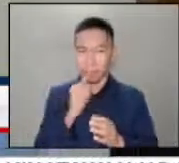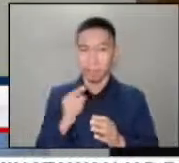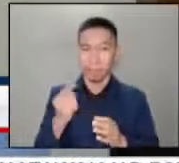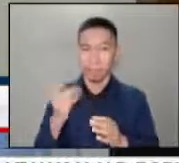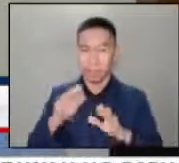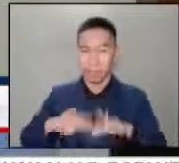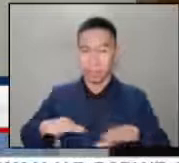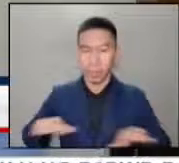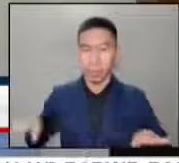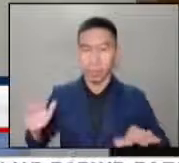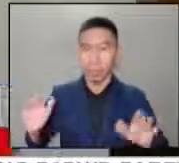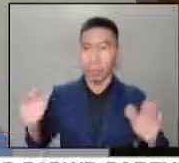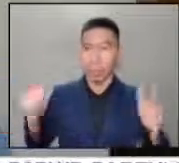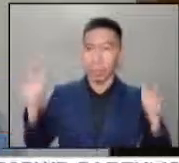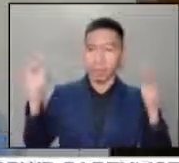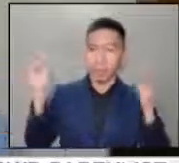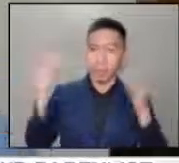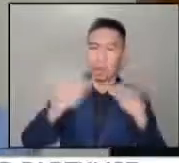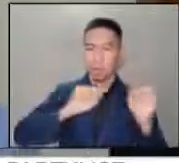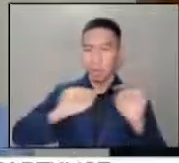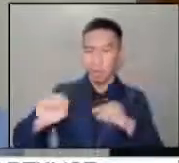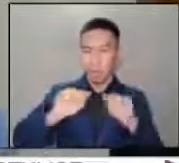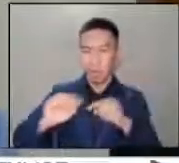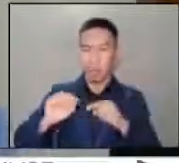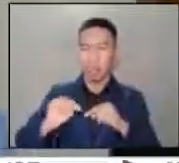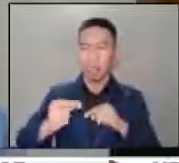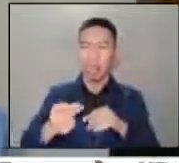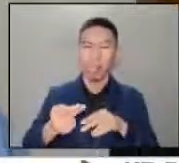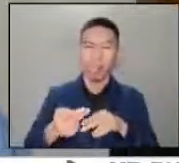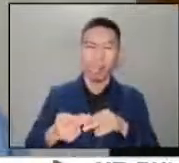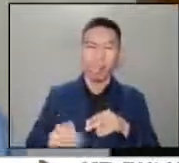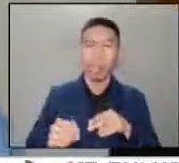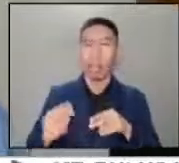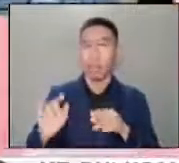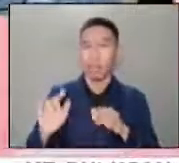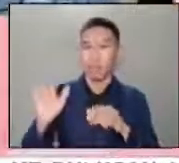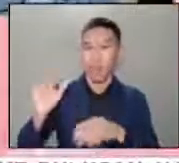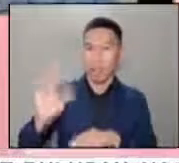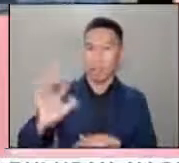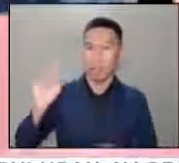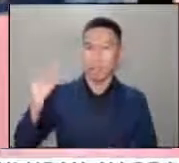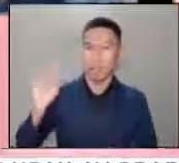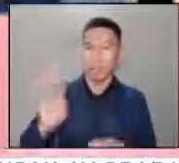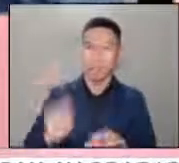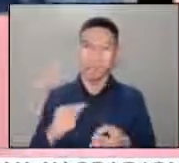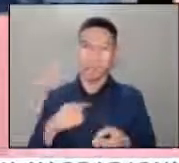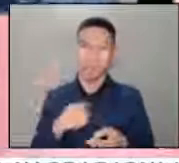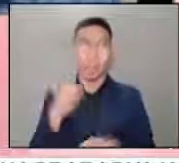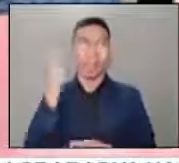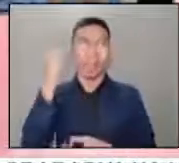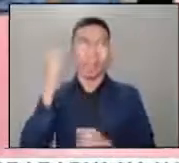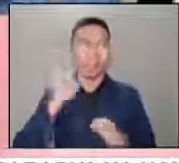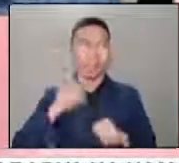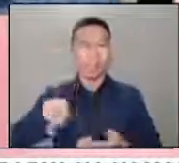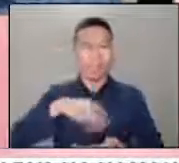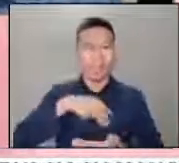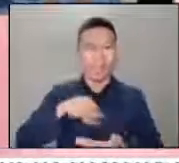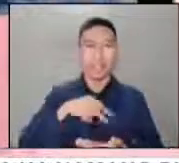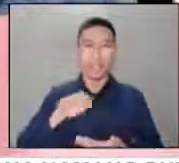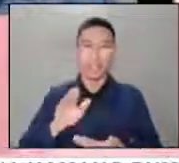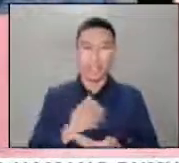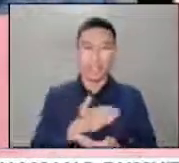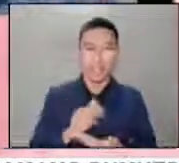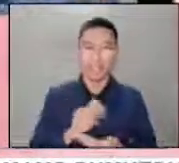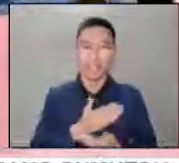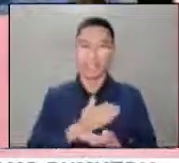nila ay nagiging low talaga. So that's why I opt to different strategies like singing, dancing, ganun. And it is also